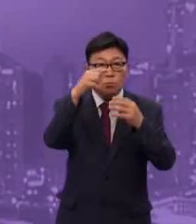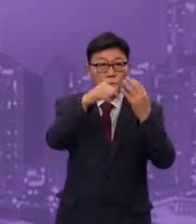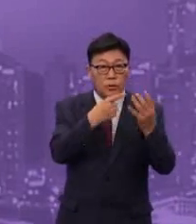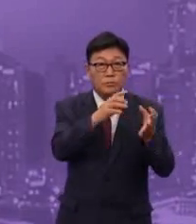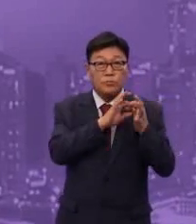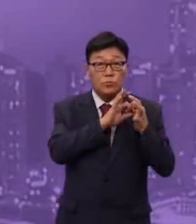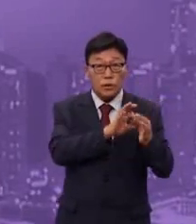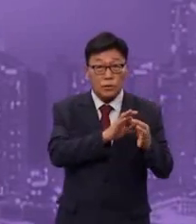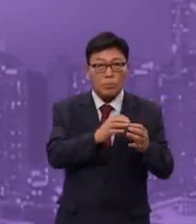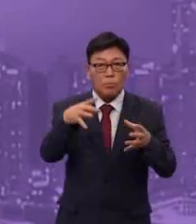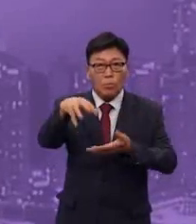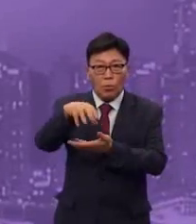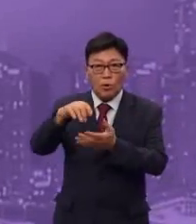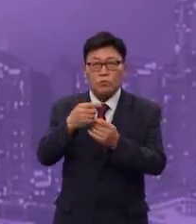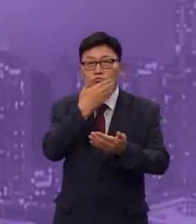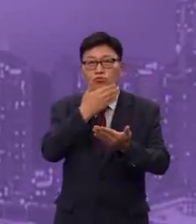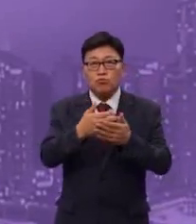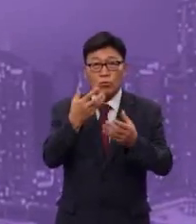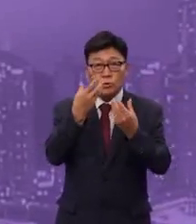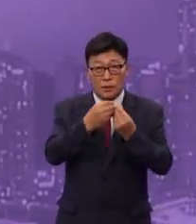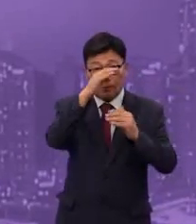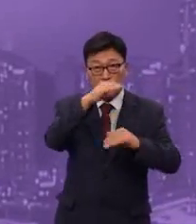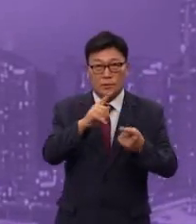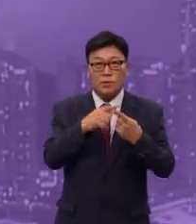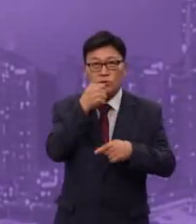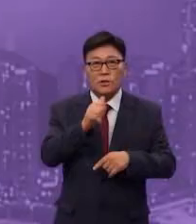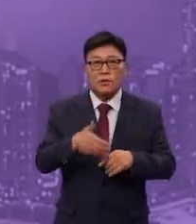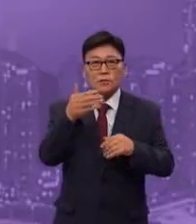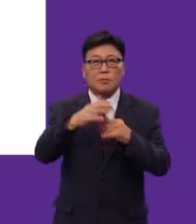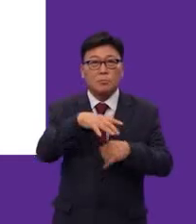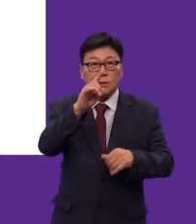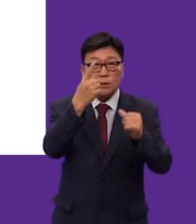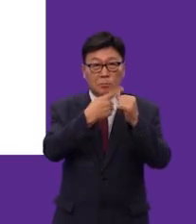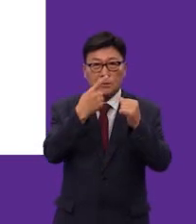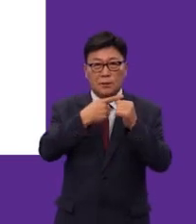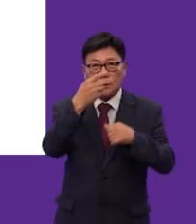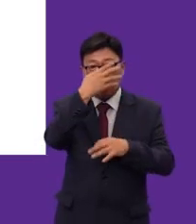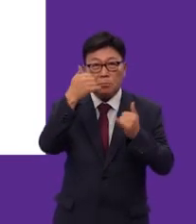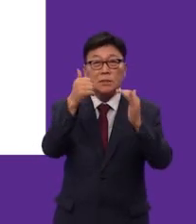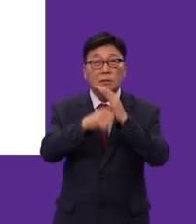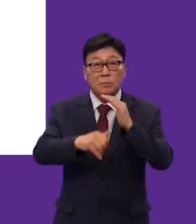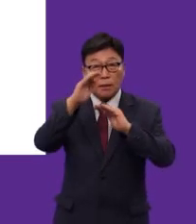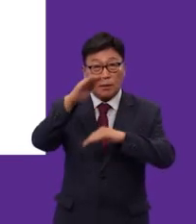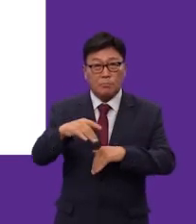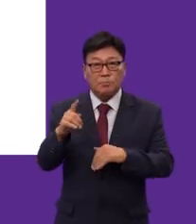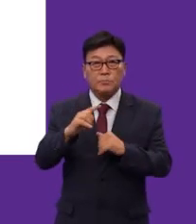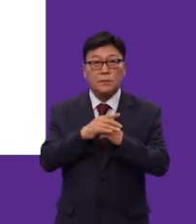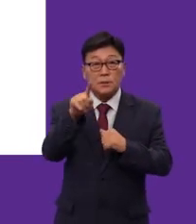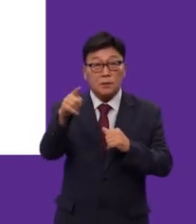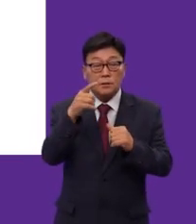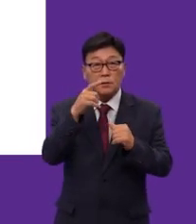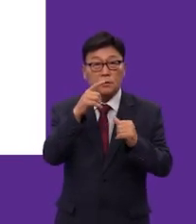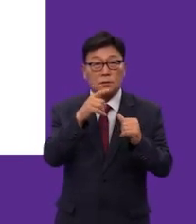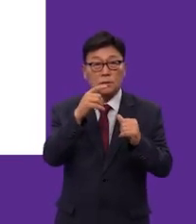프로그램들을 통해 모집된 주요 사례를 소개해드리도록 하겠습니다. 먼저 첫 번째 청년 실패 사례입니다. 이 사례